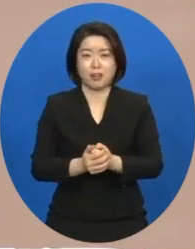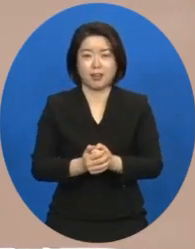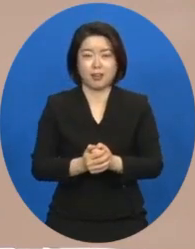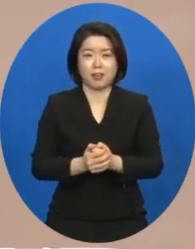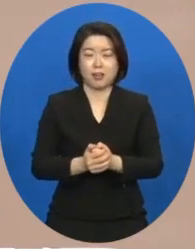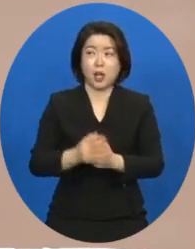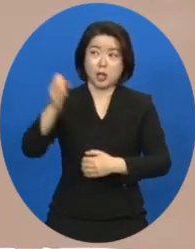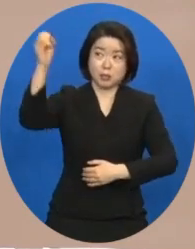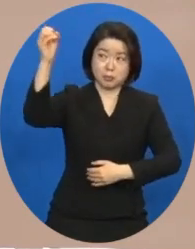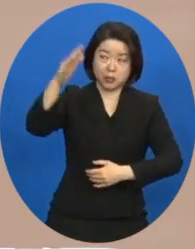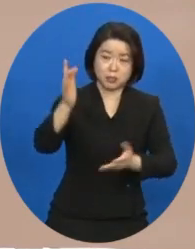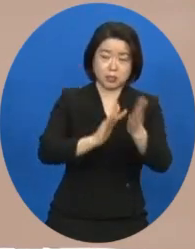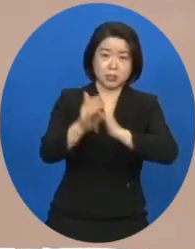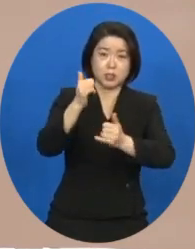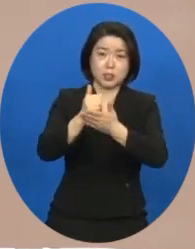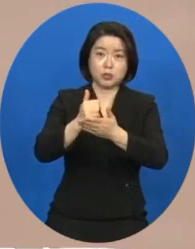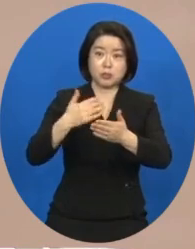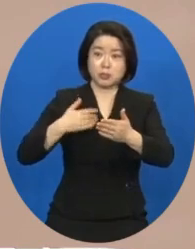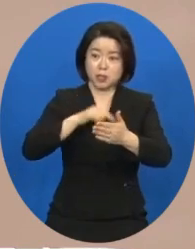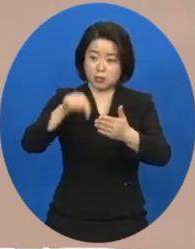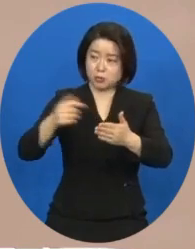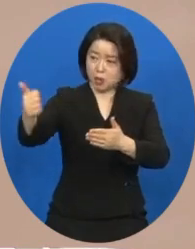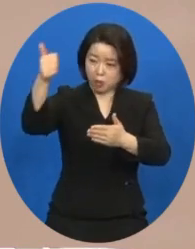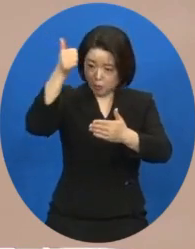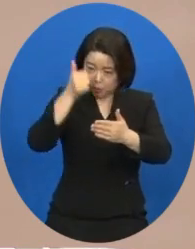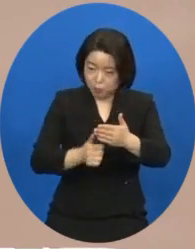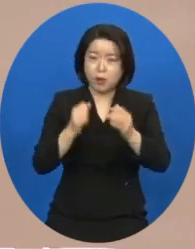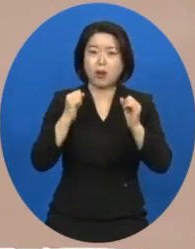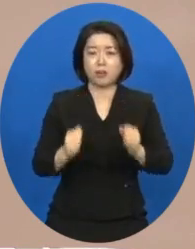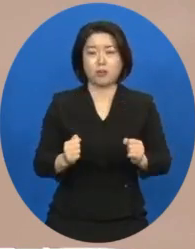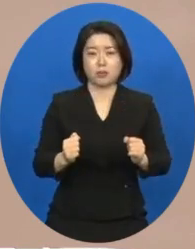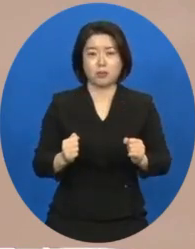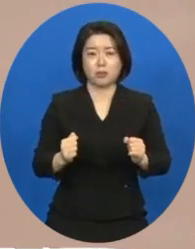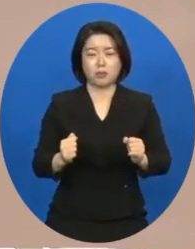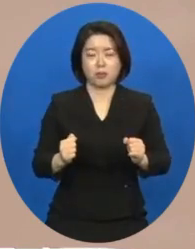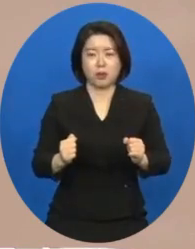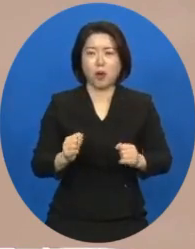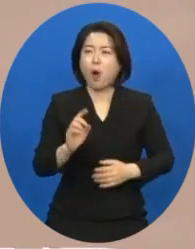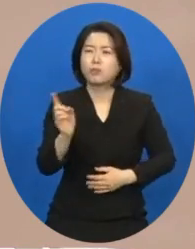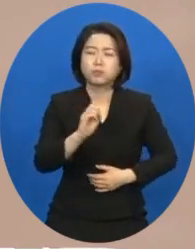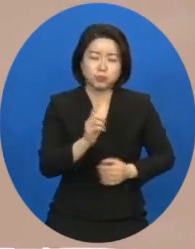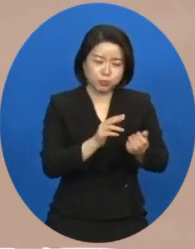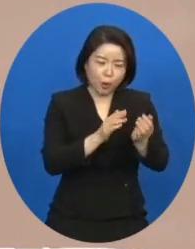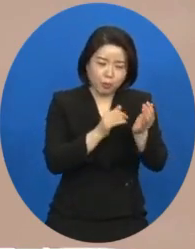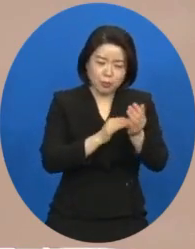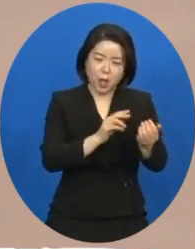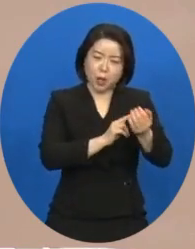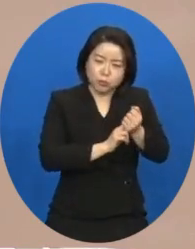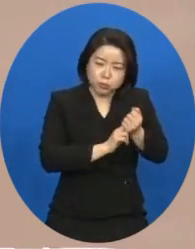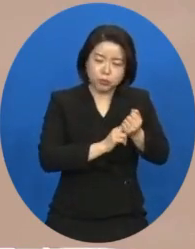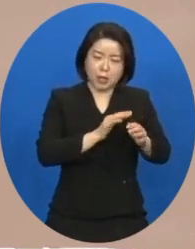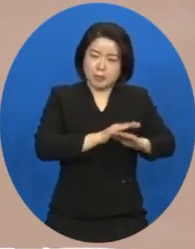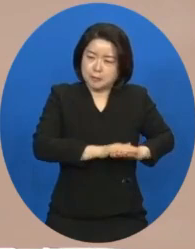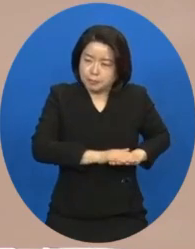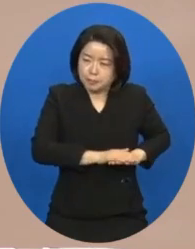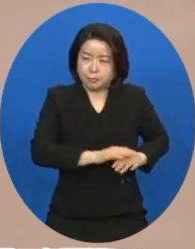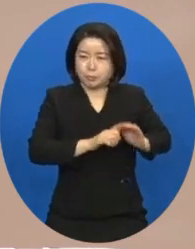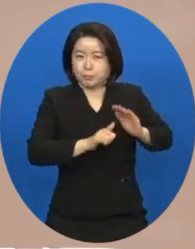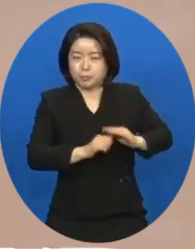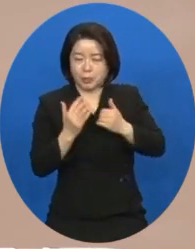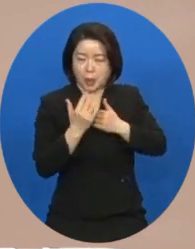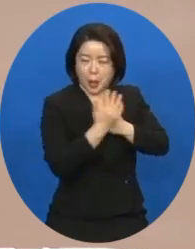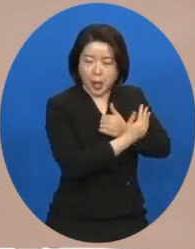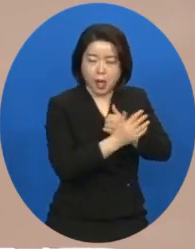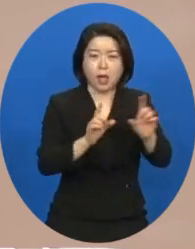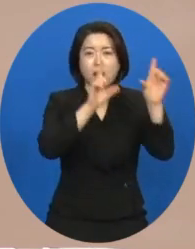예수님이 우리 안에 계신데 뭘 더 숨기고 감추고 누르고 살 게 있느냐